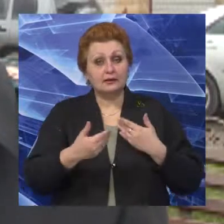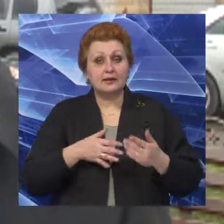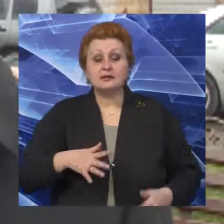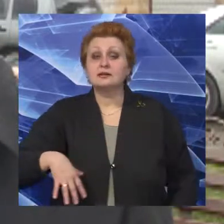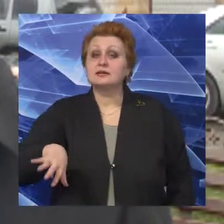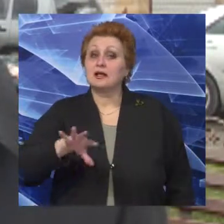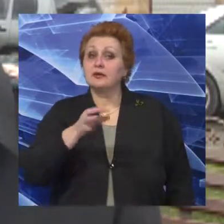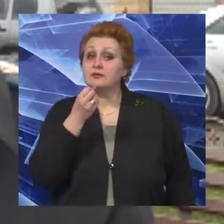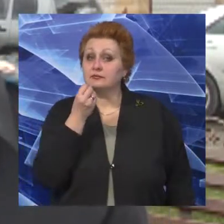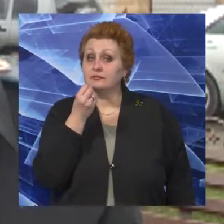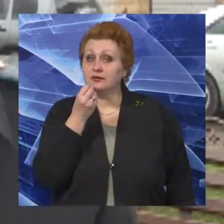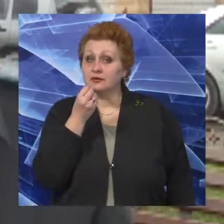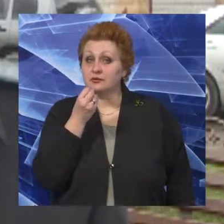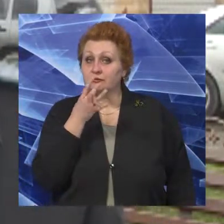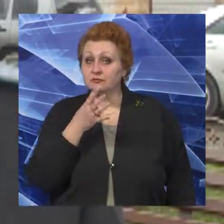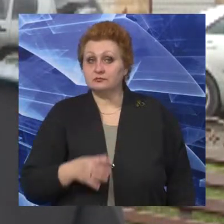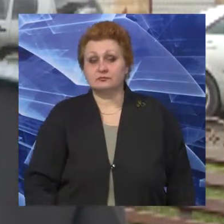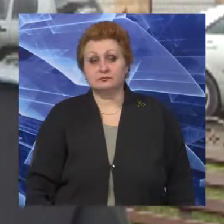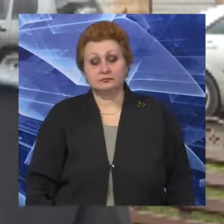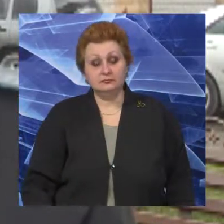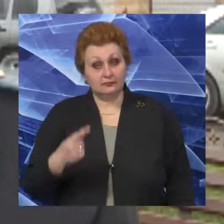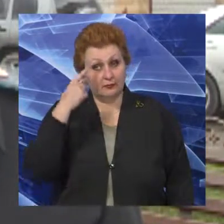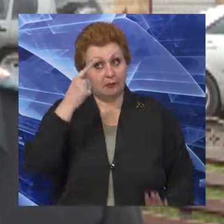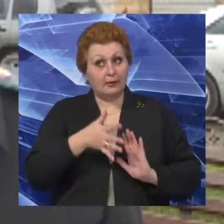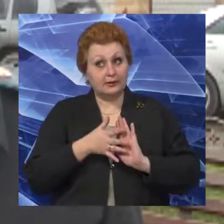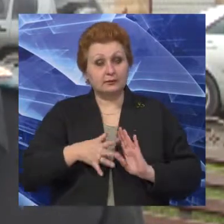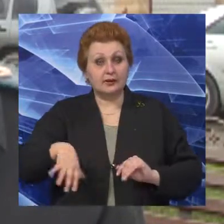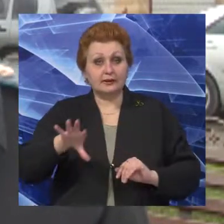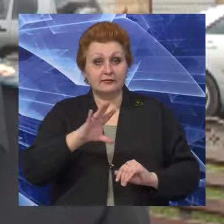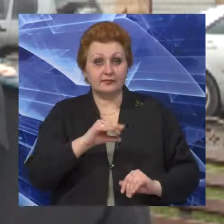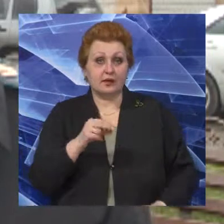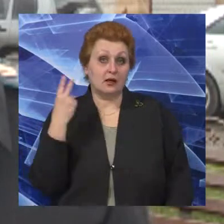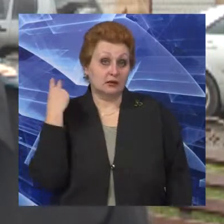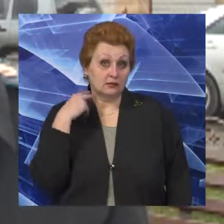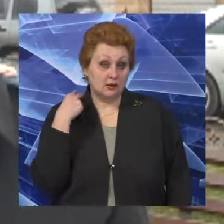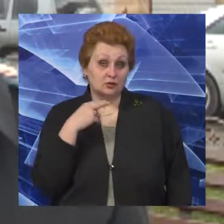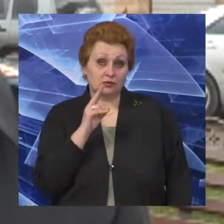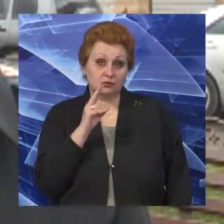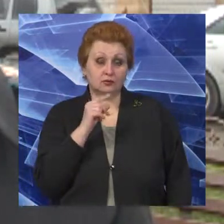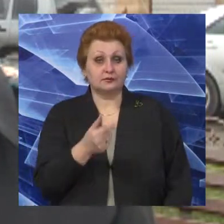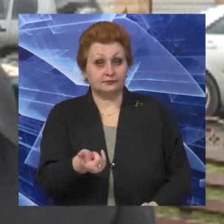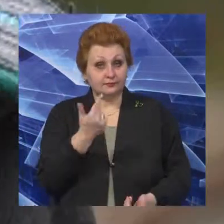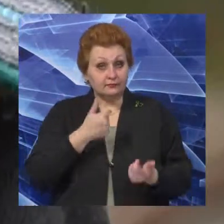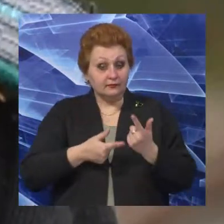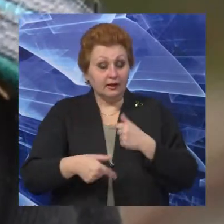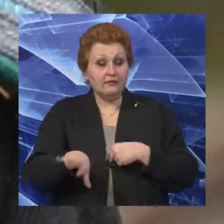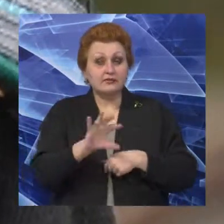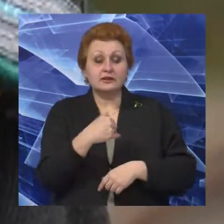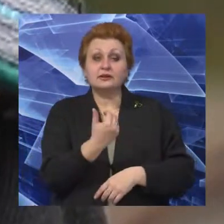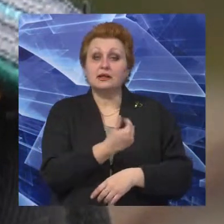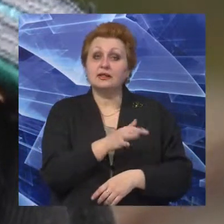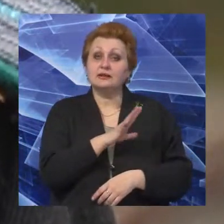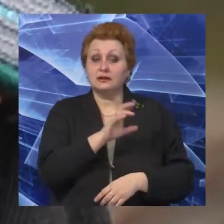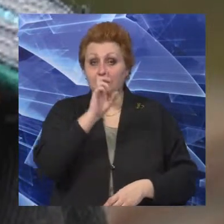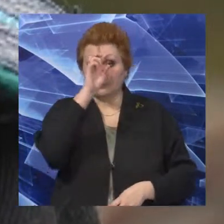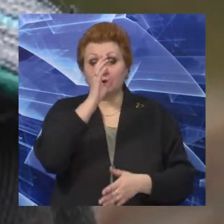всем как бы хорошо. Понимать всех, как должников, так и взыскателей. Всегда